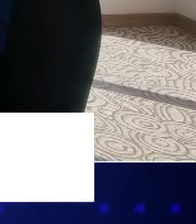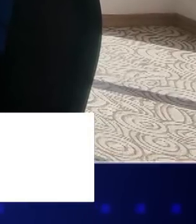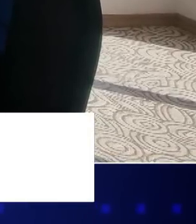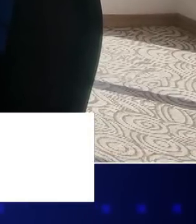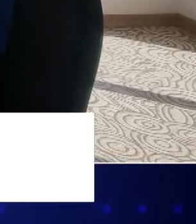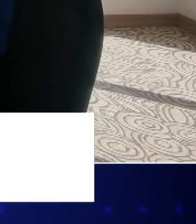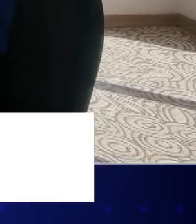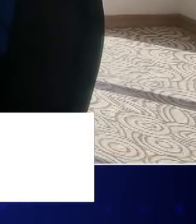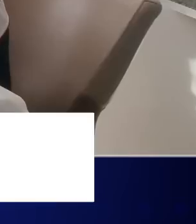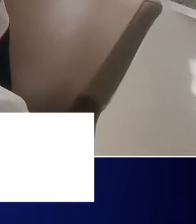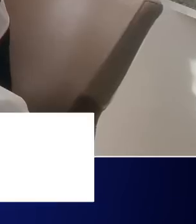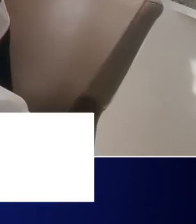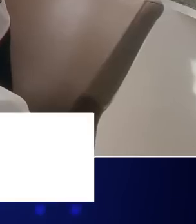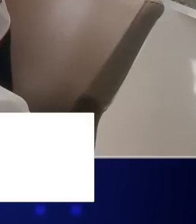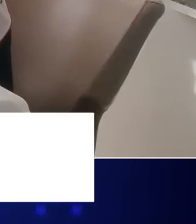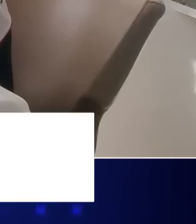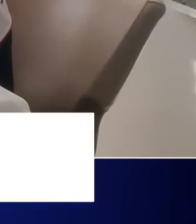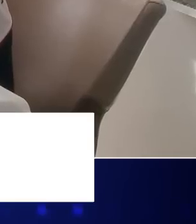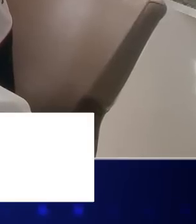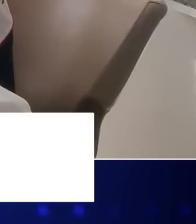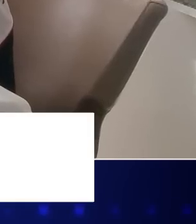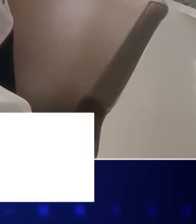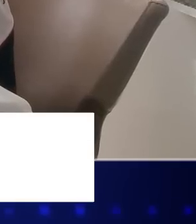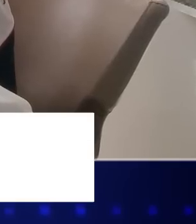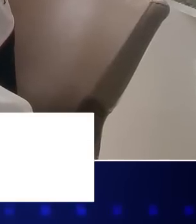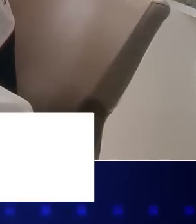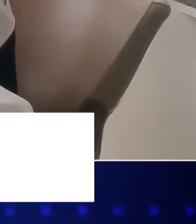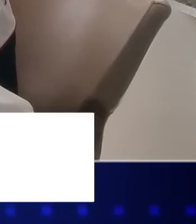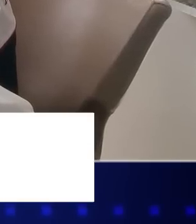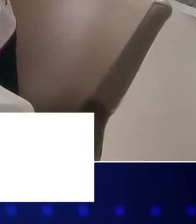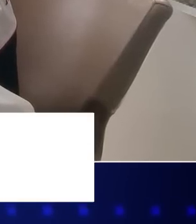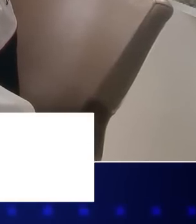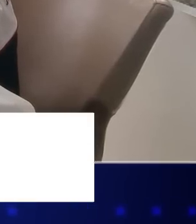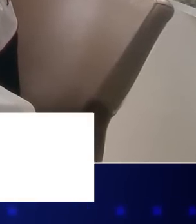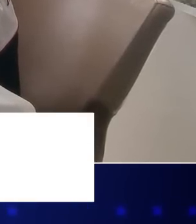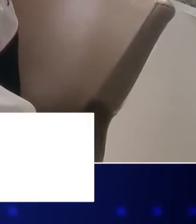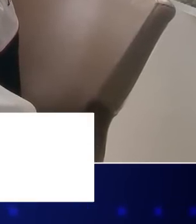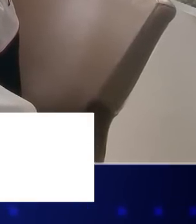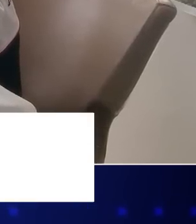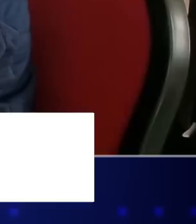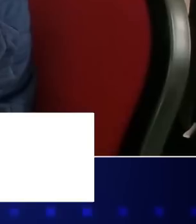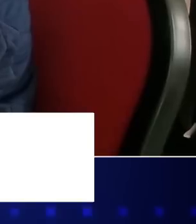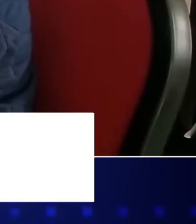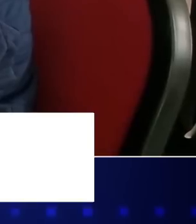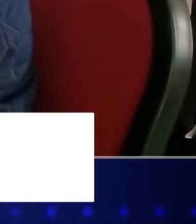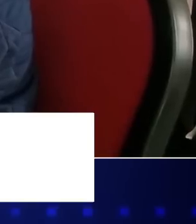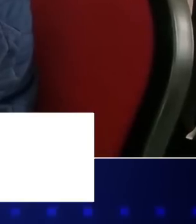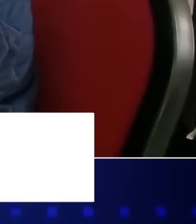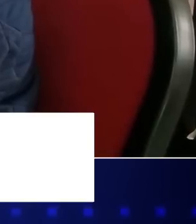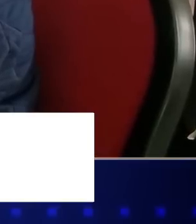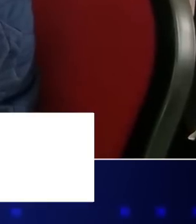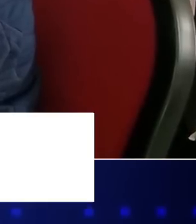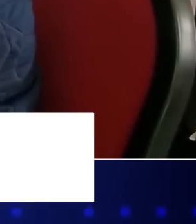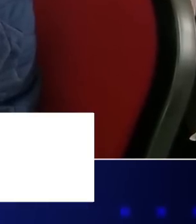үндсэн төрлийн 17 хүрэлх хүүхдүүдийн тэмцээнээс анх хоёрын дашчирв, 17 хүрэлх охидын тэмцээнээс нор сүрэнгийн тавгдлогор 10 хүрэлх насны хүүхдүүдийн